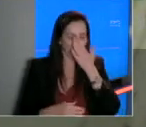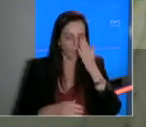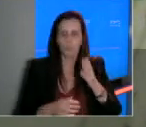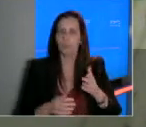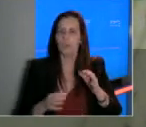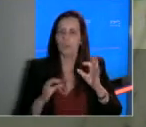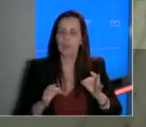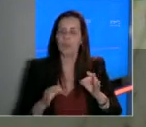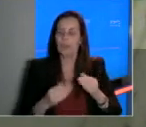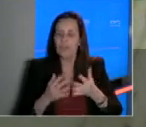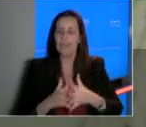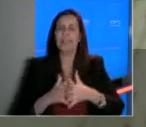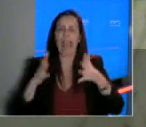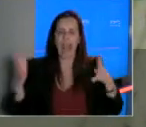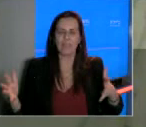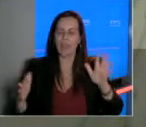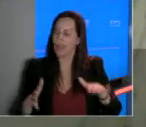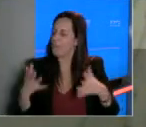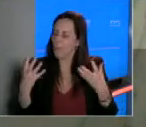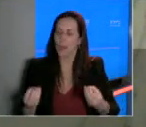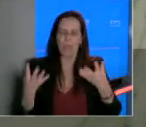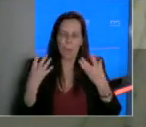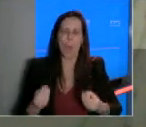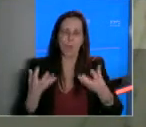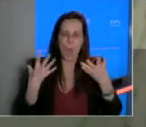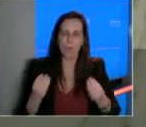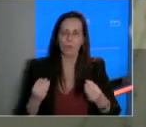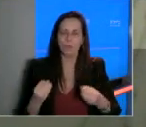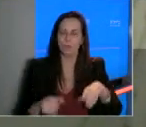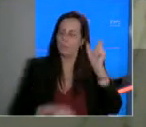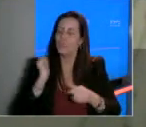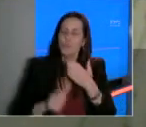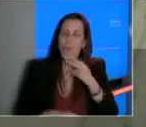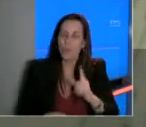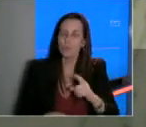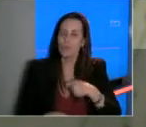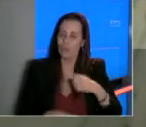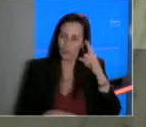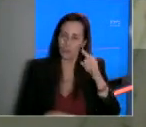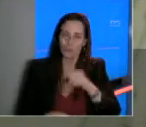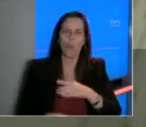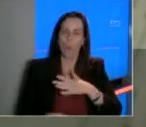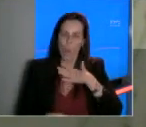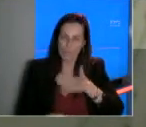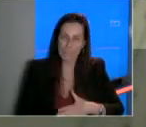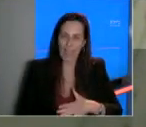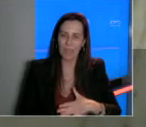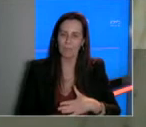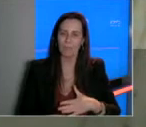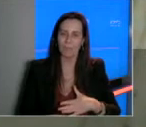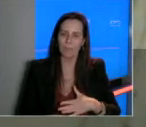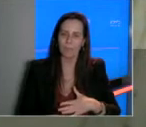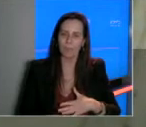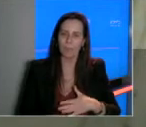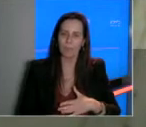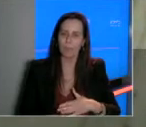וחלונות ולהתרחב גם המון המון המון ציבור יהודי, שאני חושב שהוא רוצה